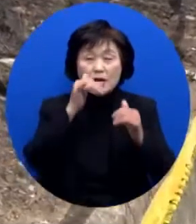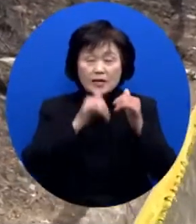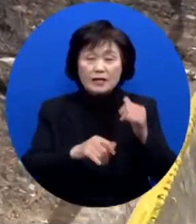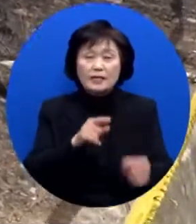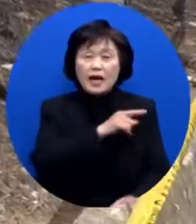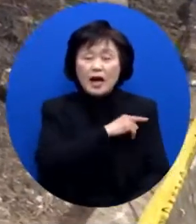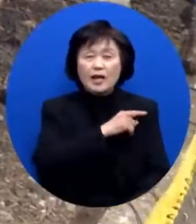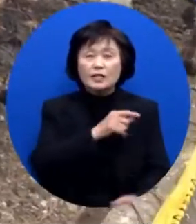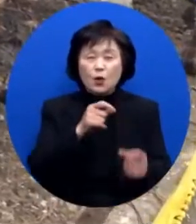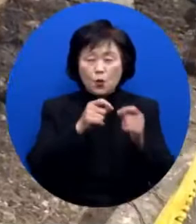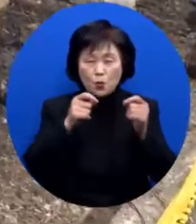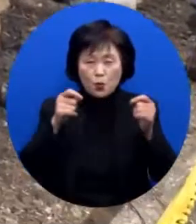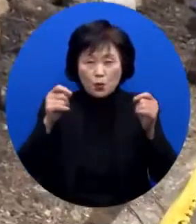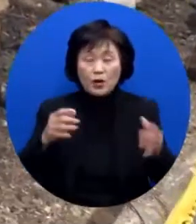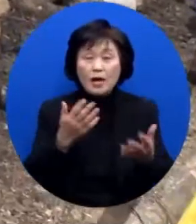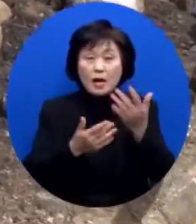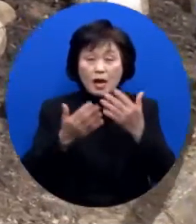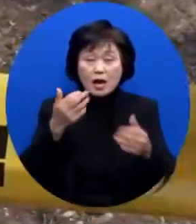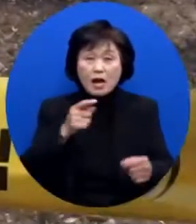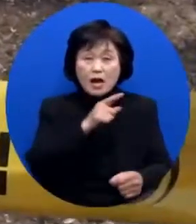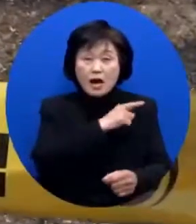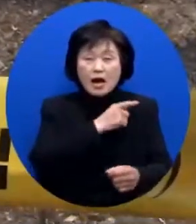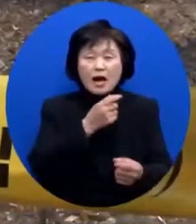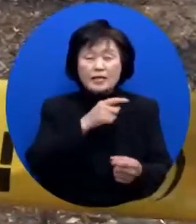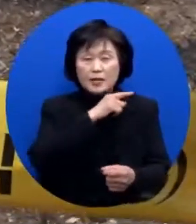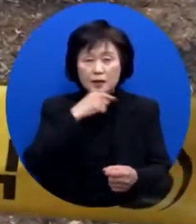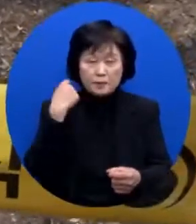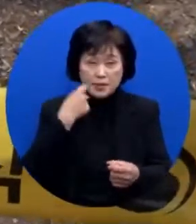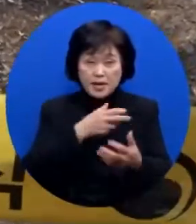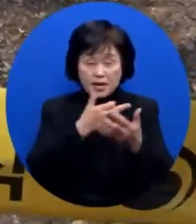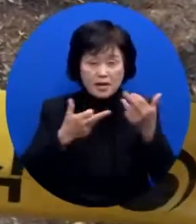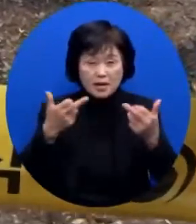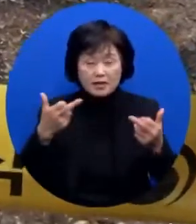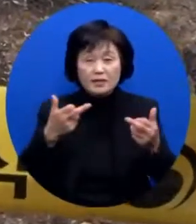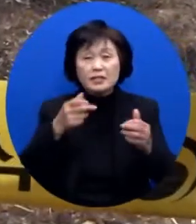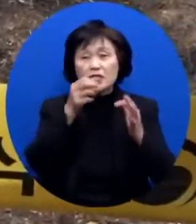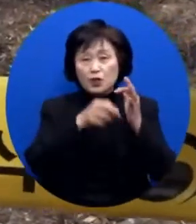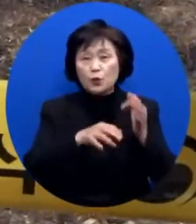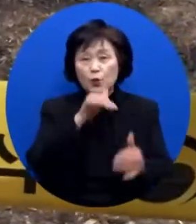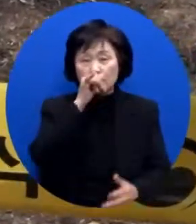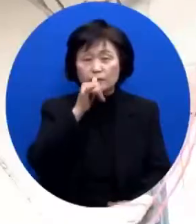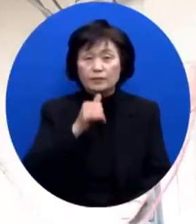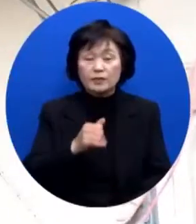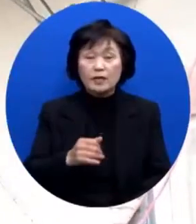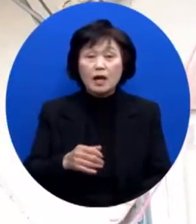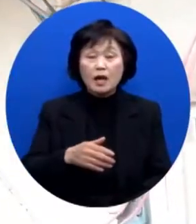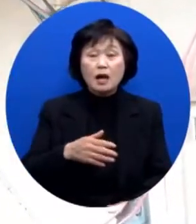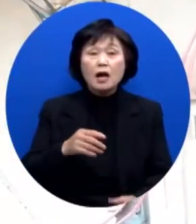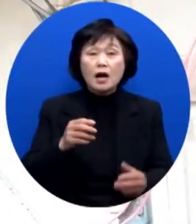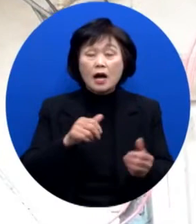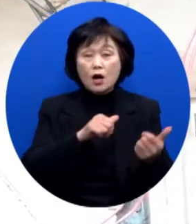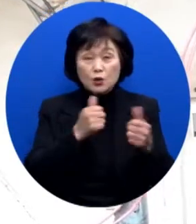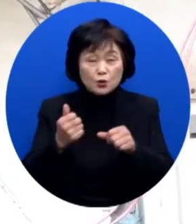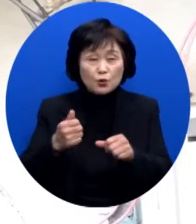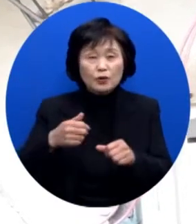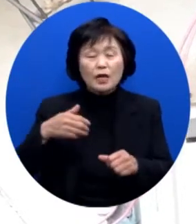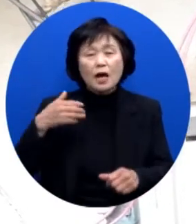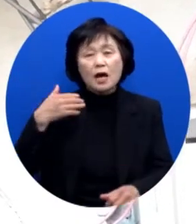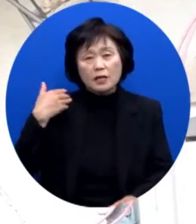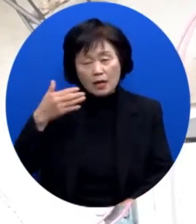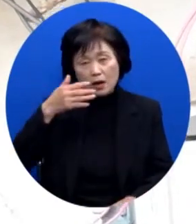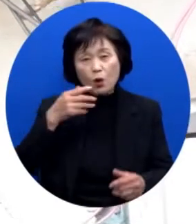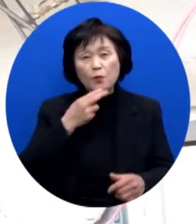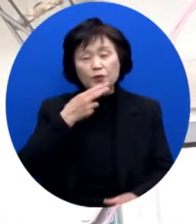이어져 최대 피해 규모 로 기록될 전망입니다 그나마 다행인 것은 인명피해는 없다는 점